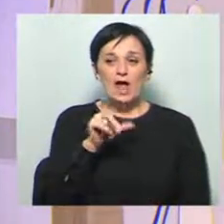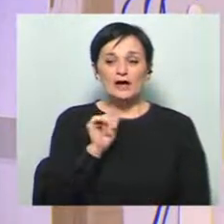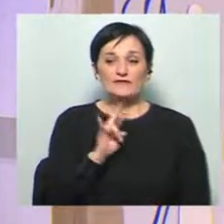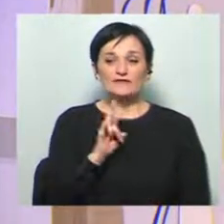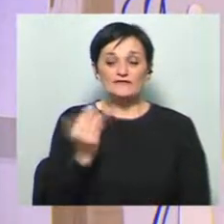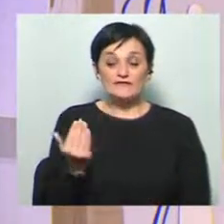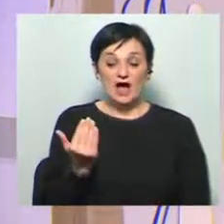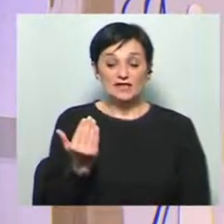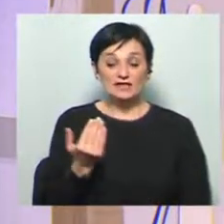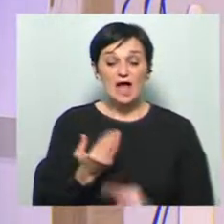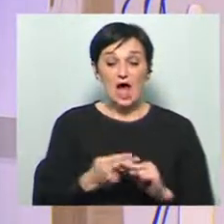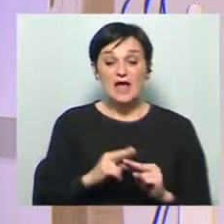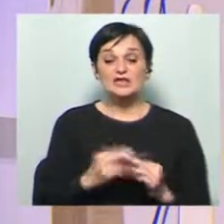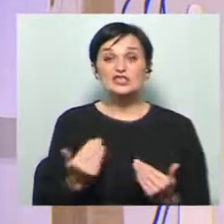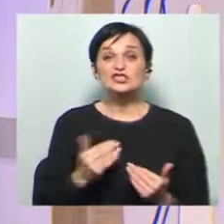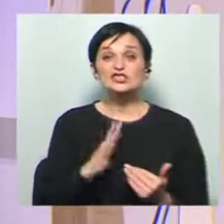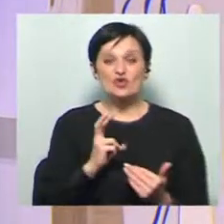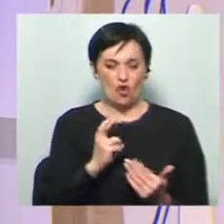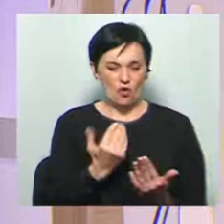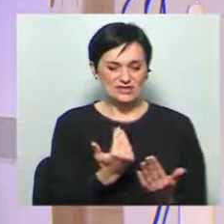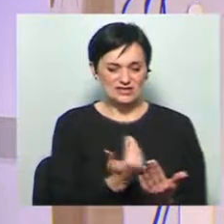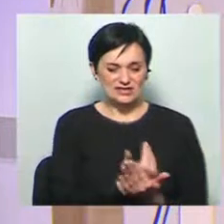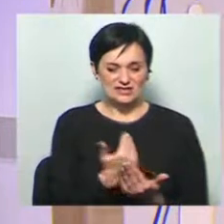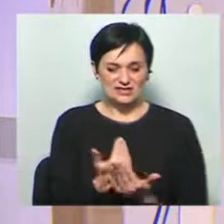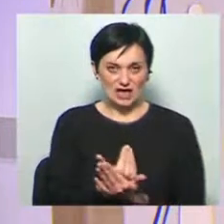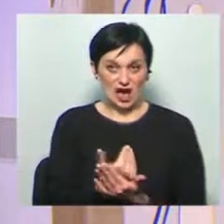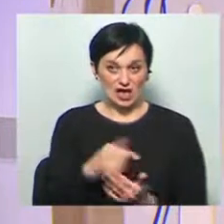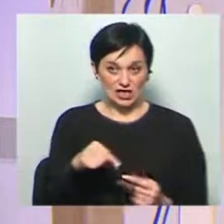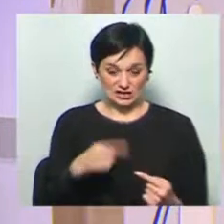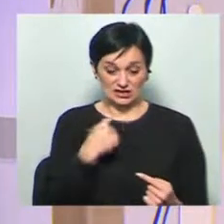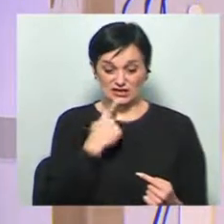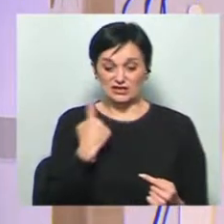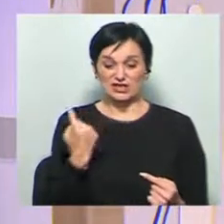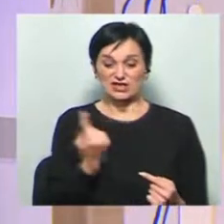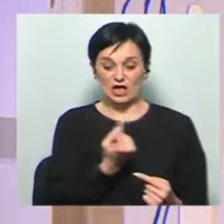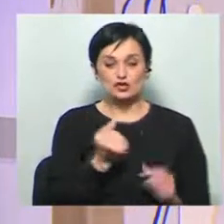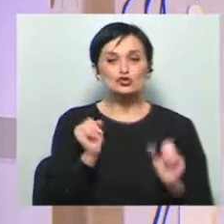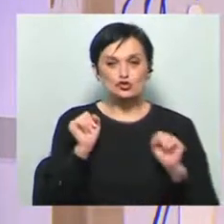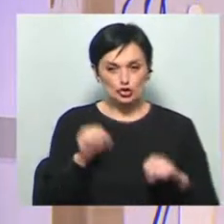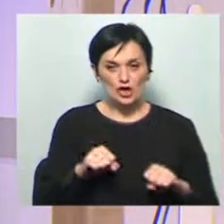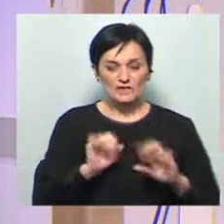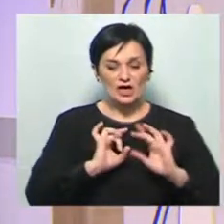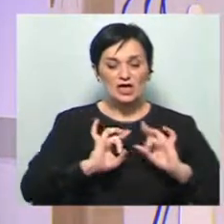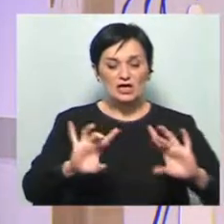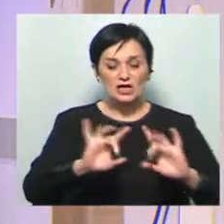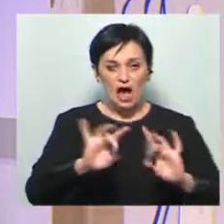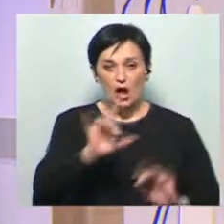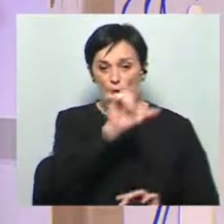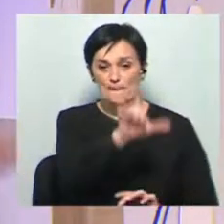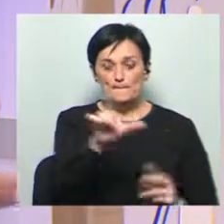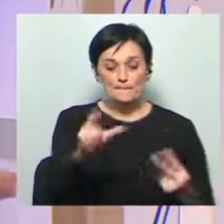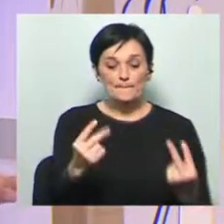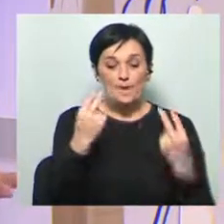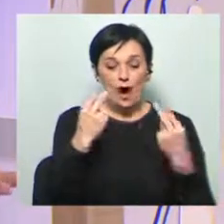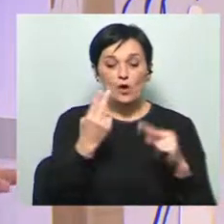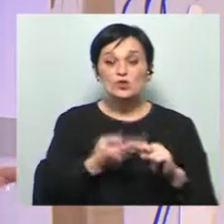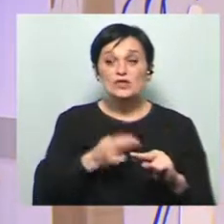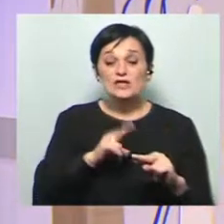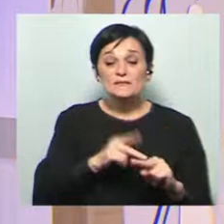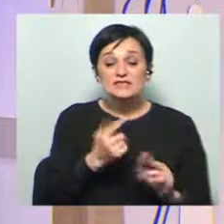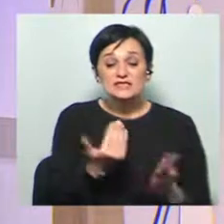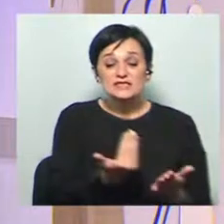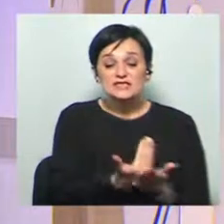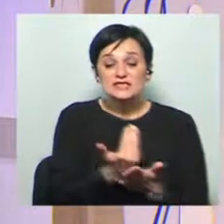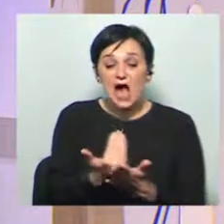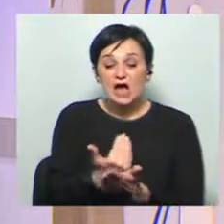ეს პრინციპში იყო სიახლეები, რომელიც თქვათ წელს შეგვიძლია კიდევ ერთხელ გაუზიაროთ მაყურებელს იმ სიახლეებთან